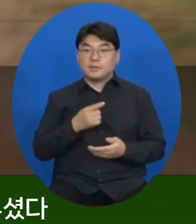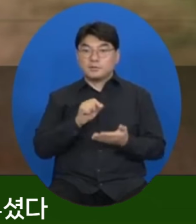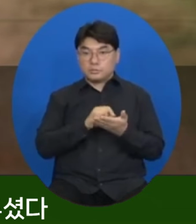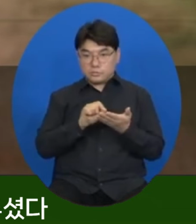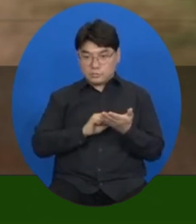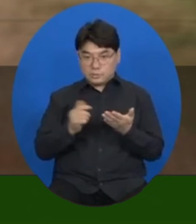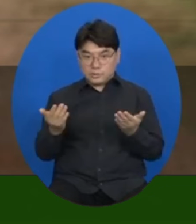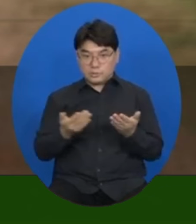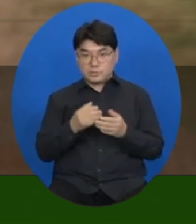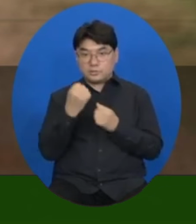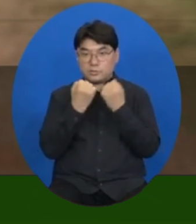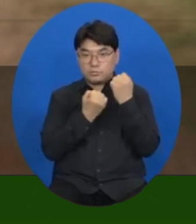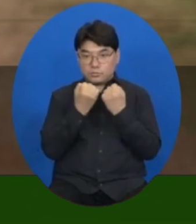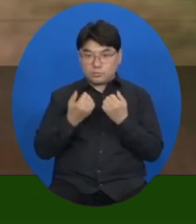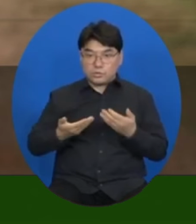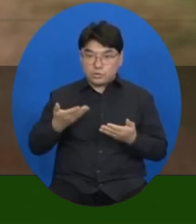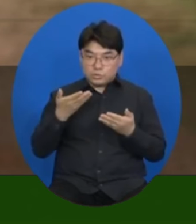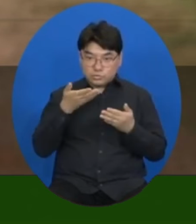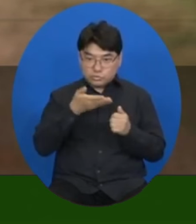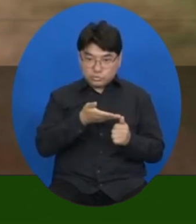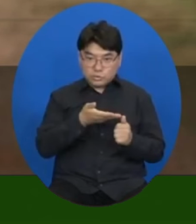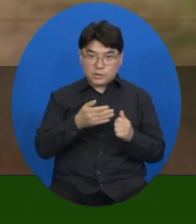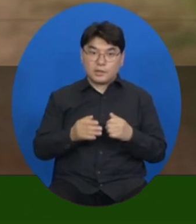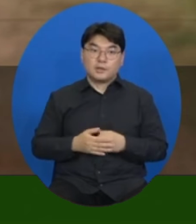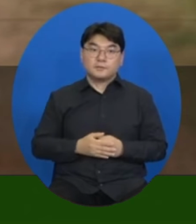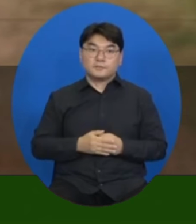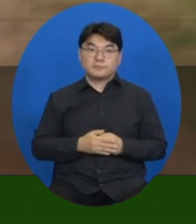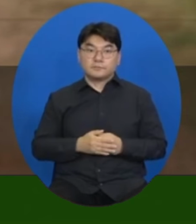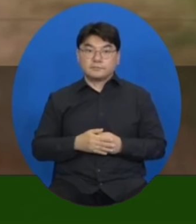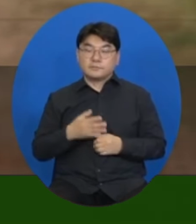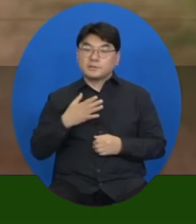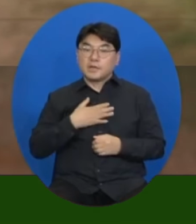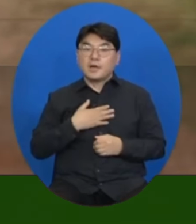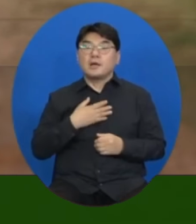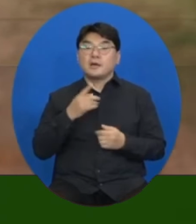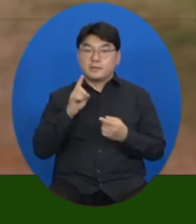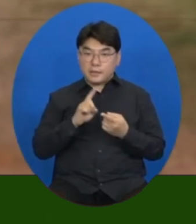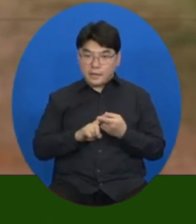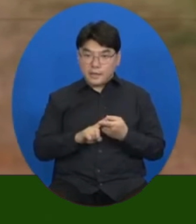주셨다 너희가 읽었던 그 모든 말씀이 다 나에 대한 말씀이었고